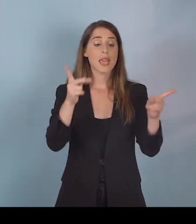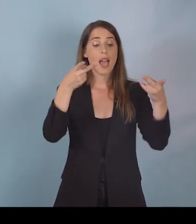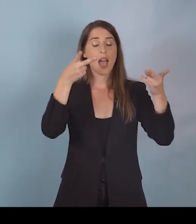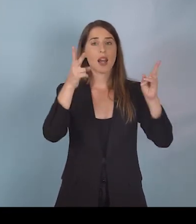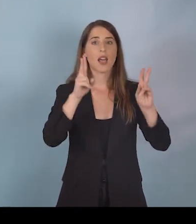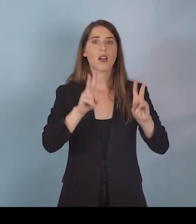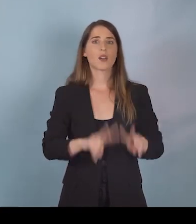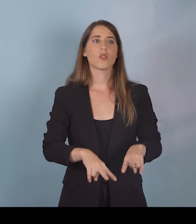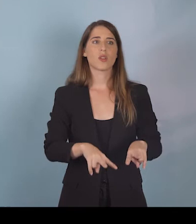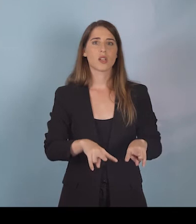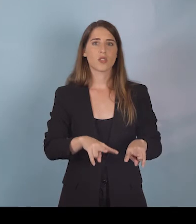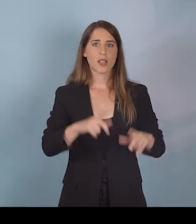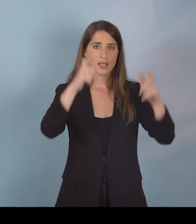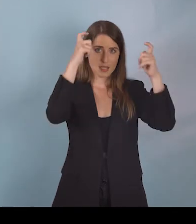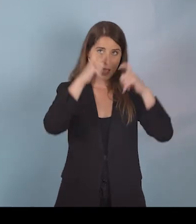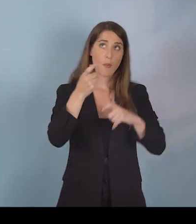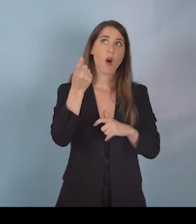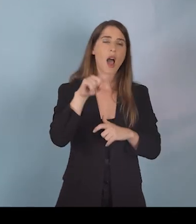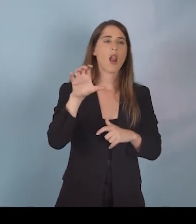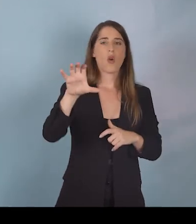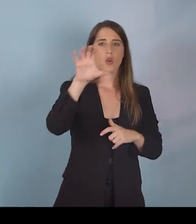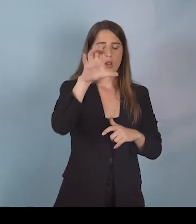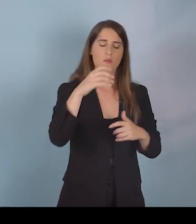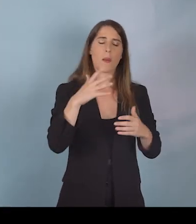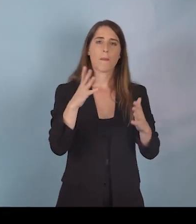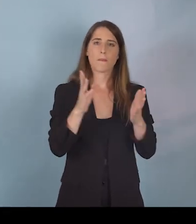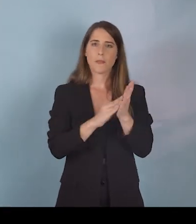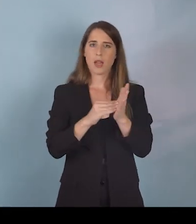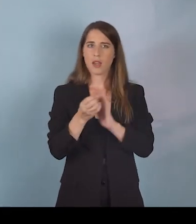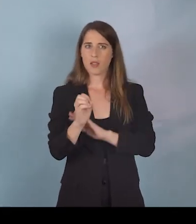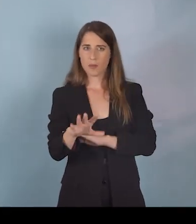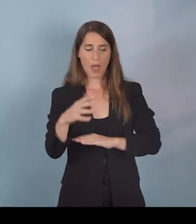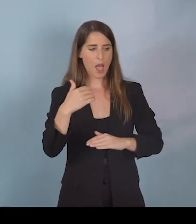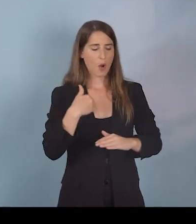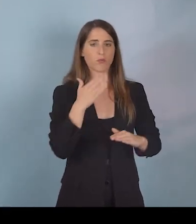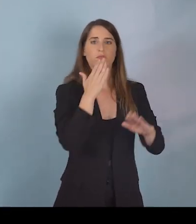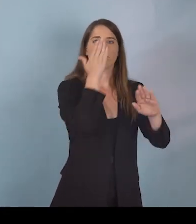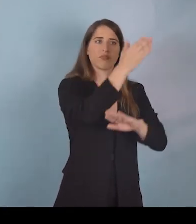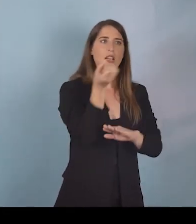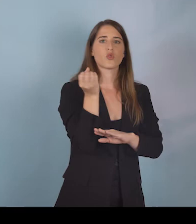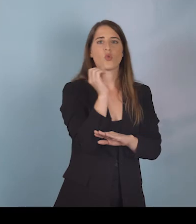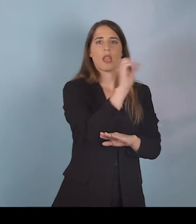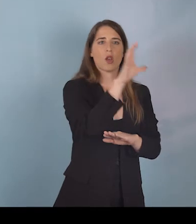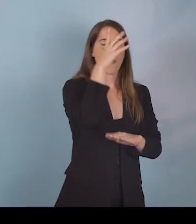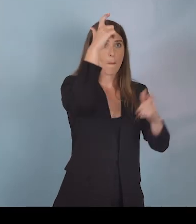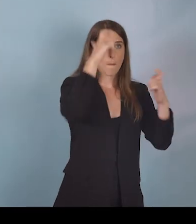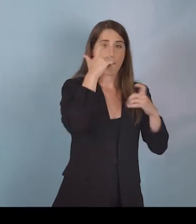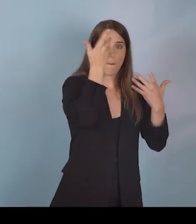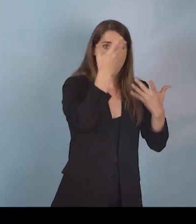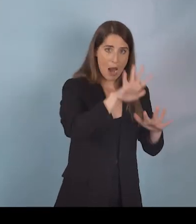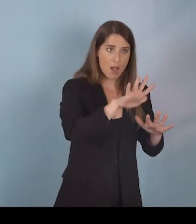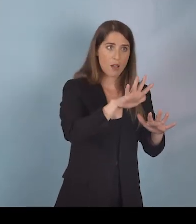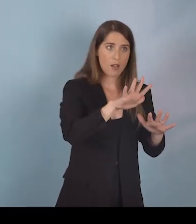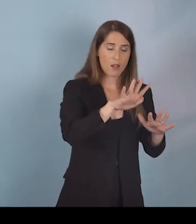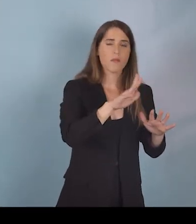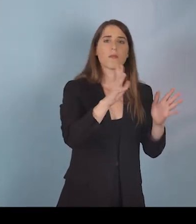μη αναγνωρίζοντας γάμος ο οποίος έχει τέλεσθει σε ένα άλλο κράτος μέλος της Ευρωπαϊκής Ένωσης. Η